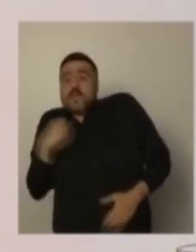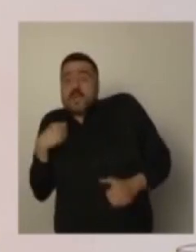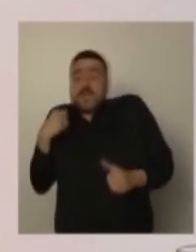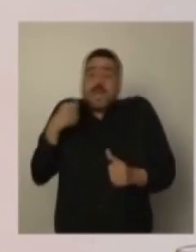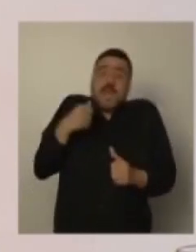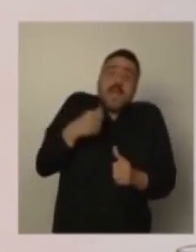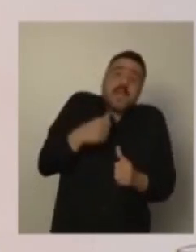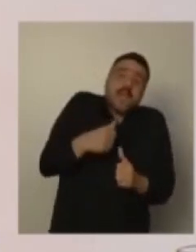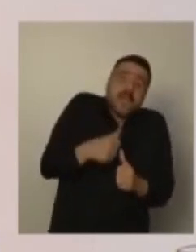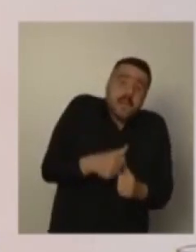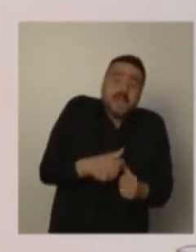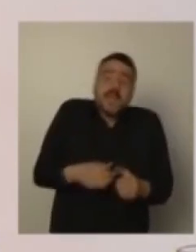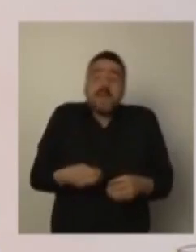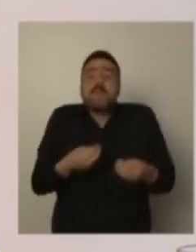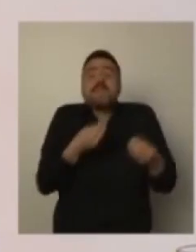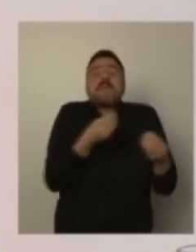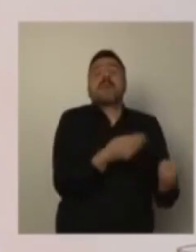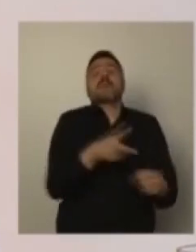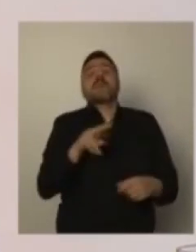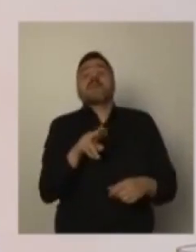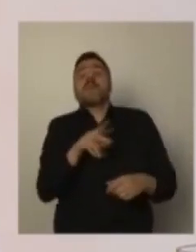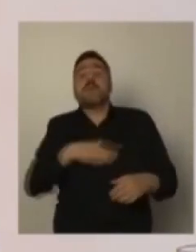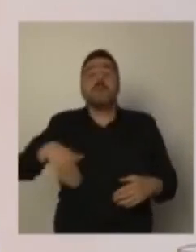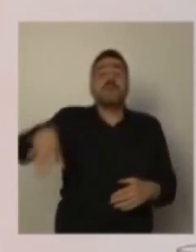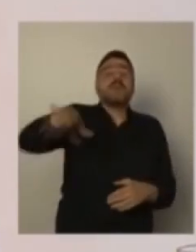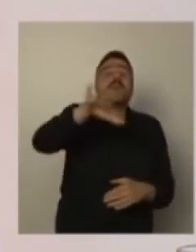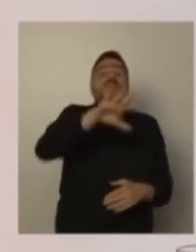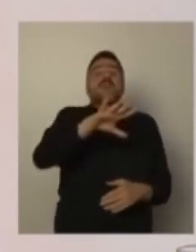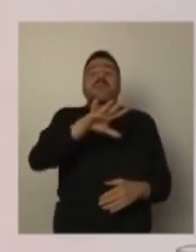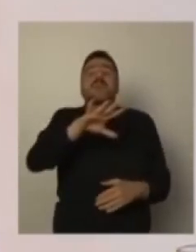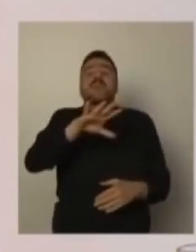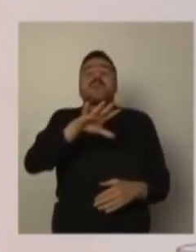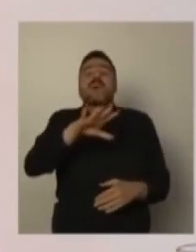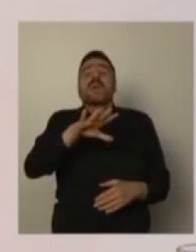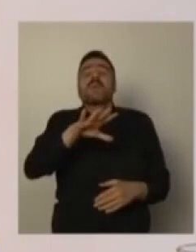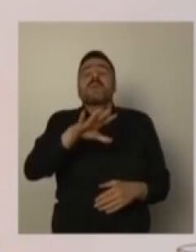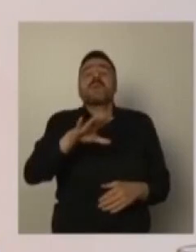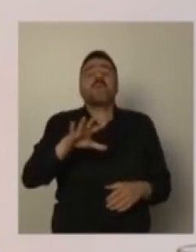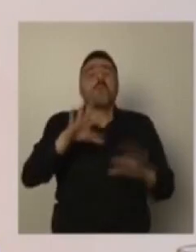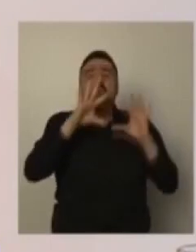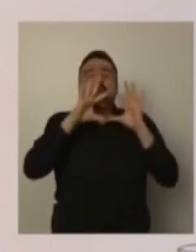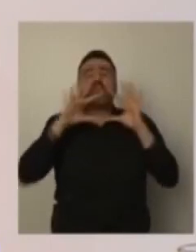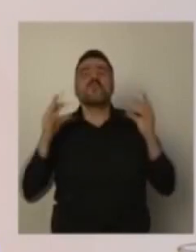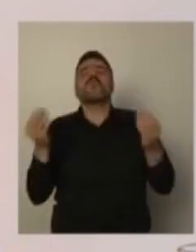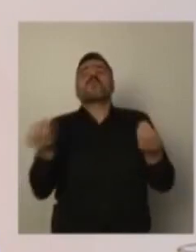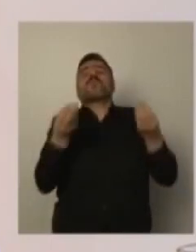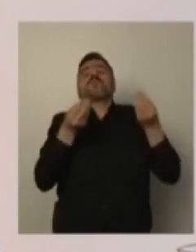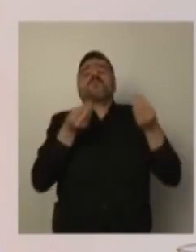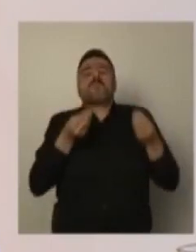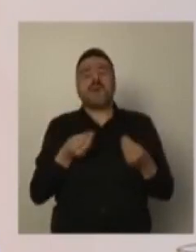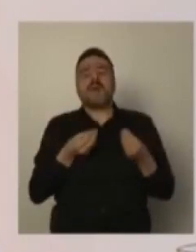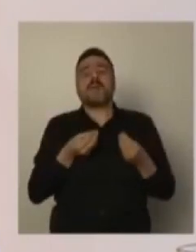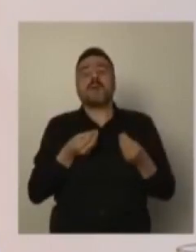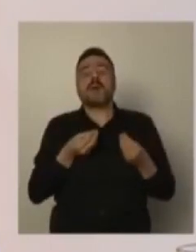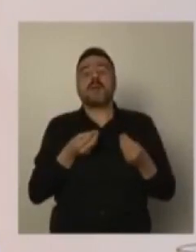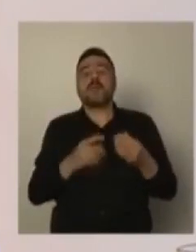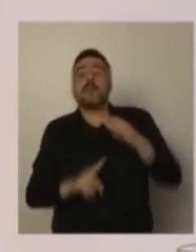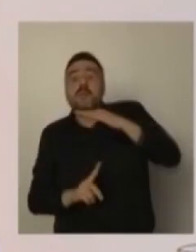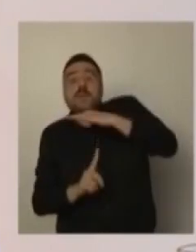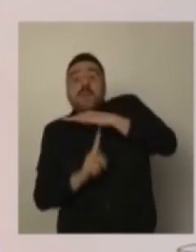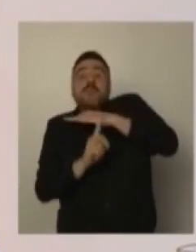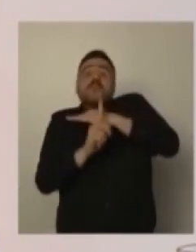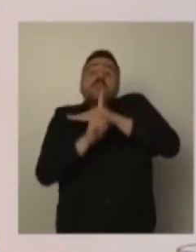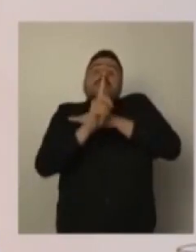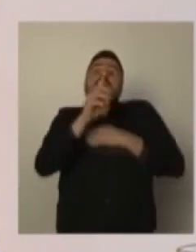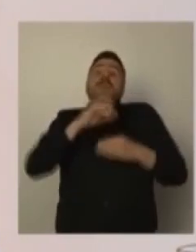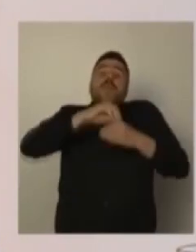gibi bizlerin de hüzünlerini gider ya Rabbi. Miraç vesilesiyle